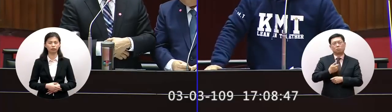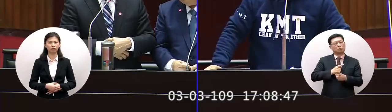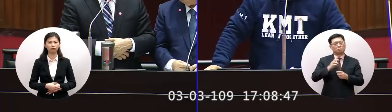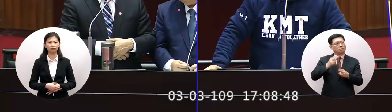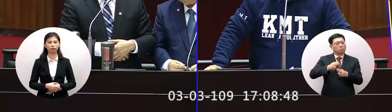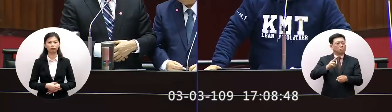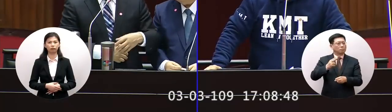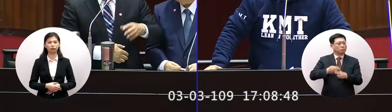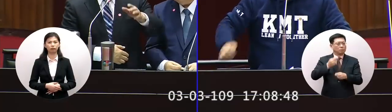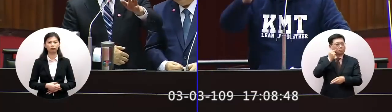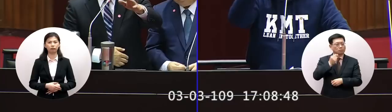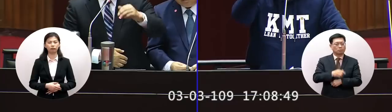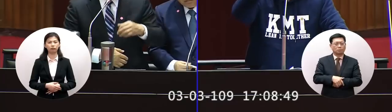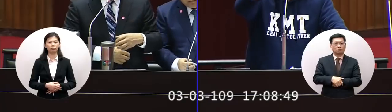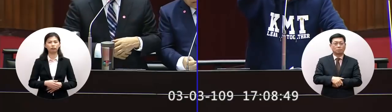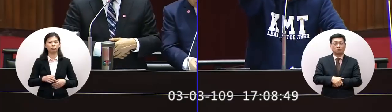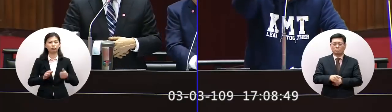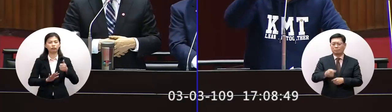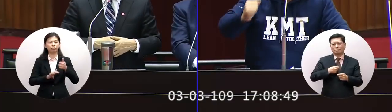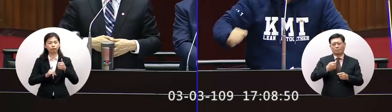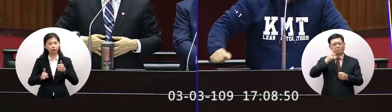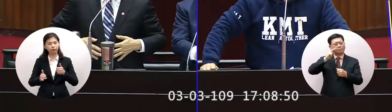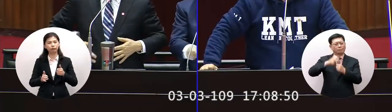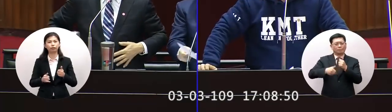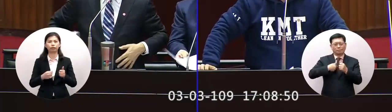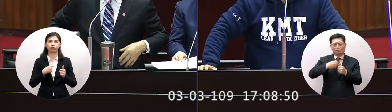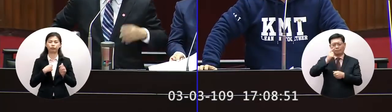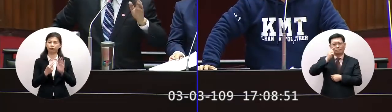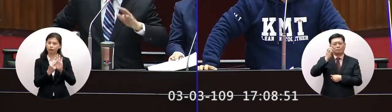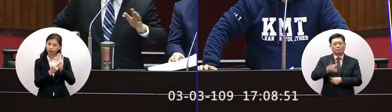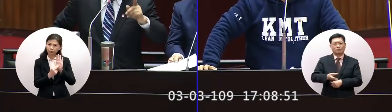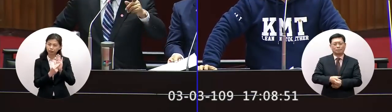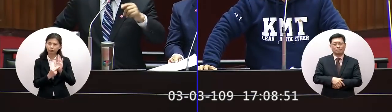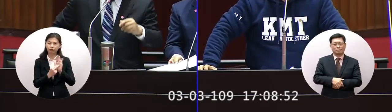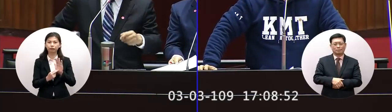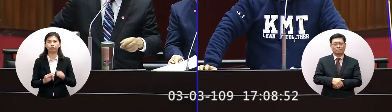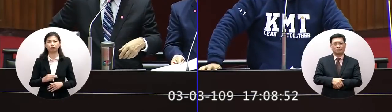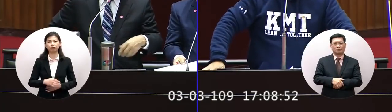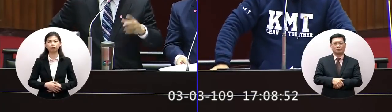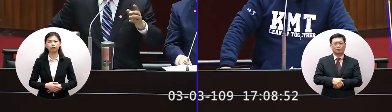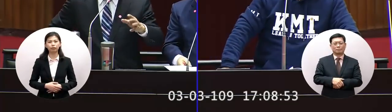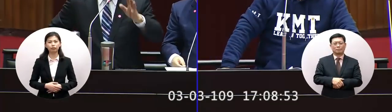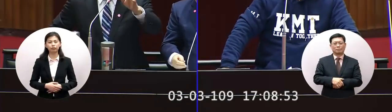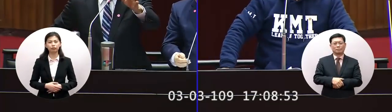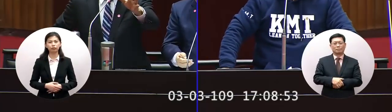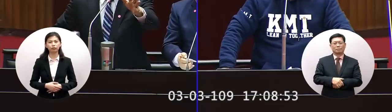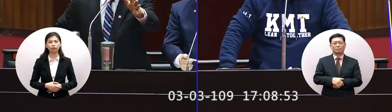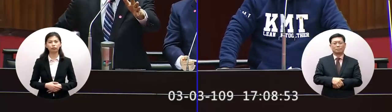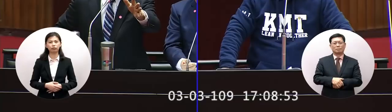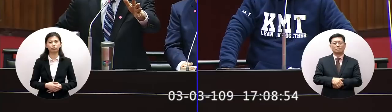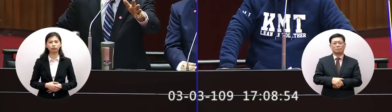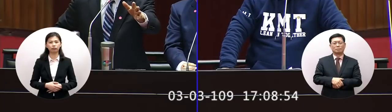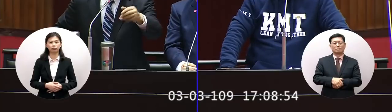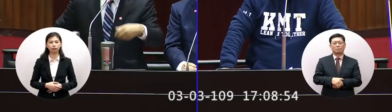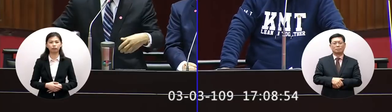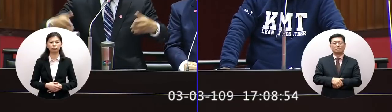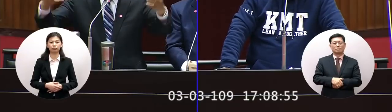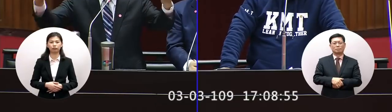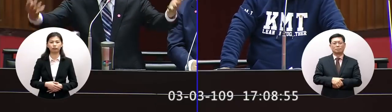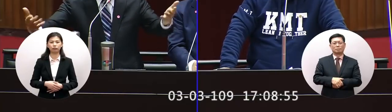我都不爱相信，你是践踏立法院的尊严。 没有没有，委员啊，我记得啦